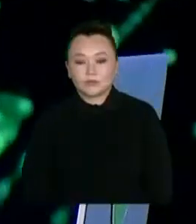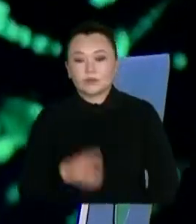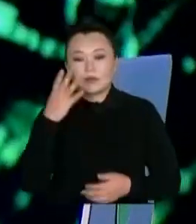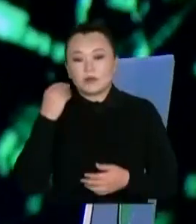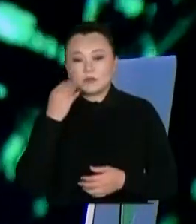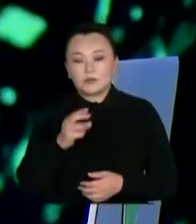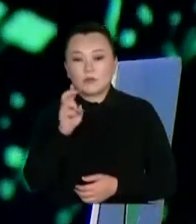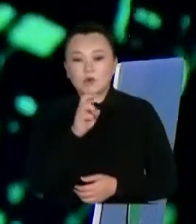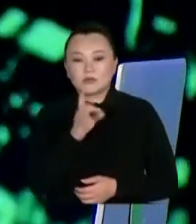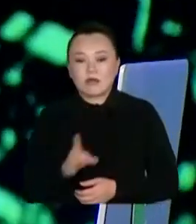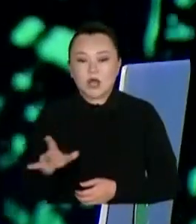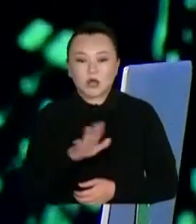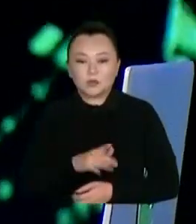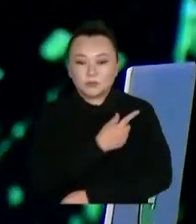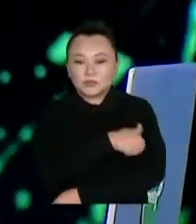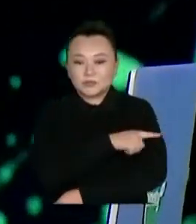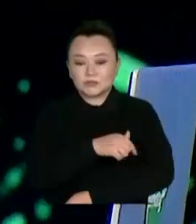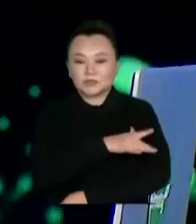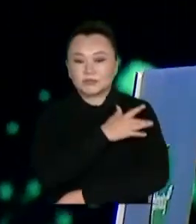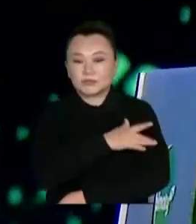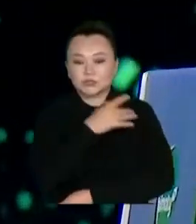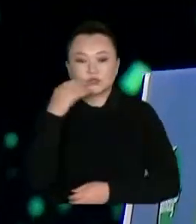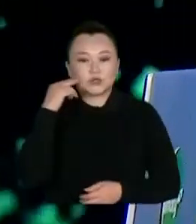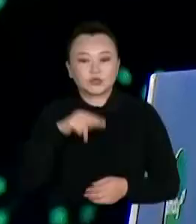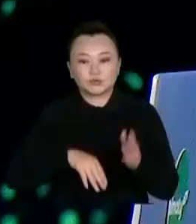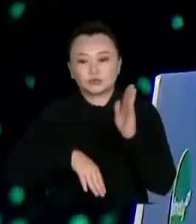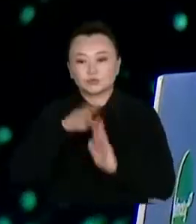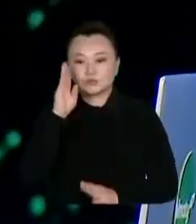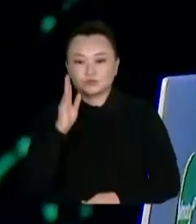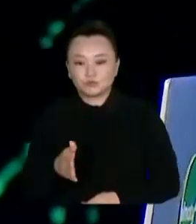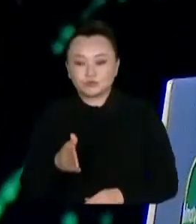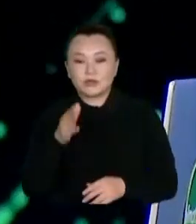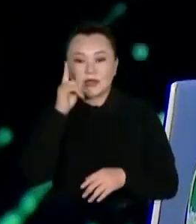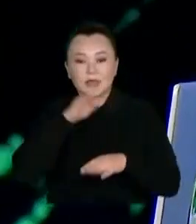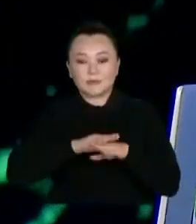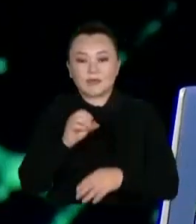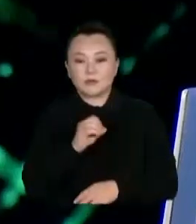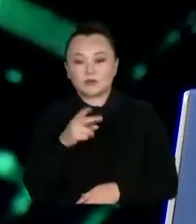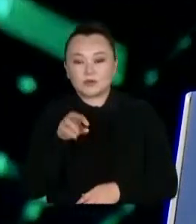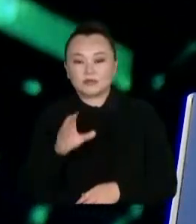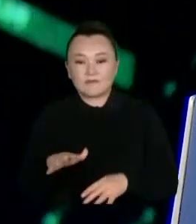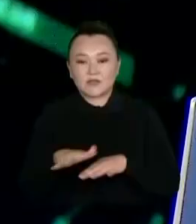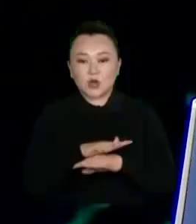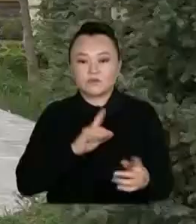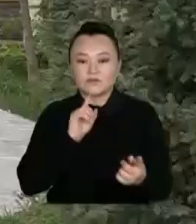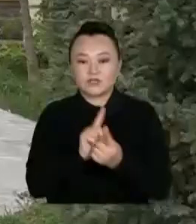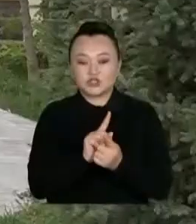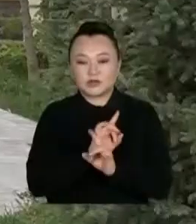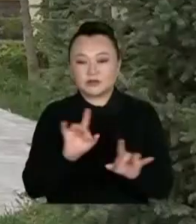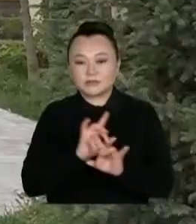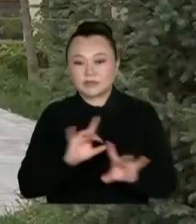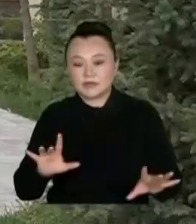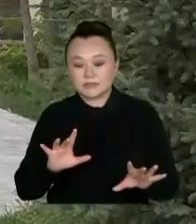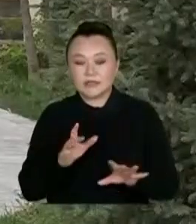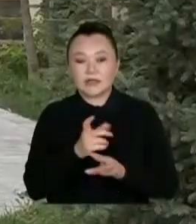Алматының Бостандық ауданында медициналық қызмет көрсету сапасы артады. Бұл туралы қала әкімі Ерболат Досаев халықпен кездесуінде айтты. Маусым